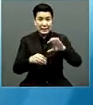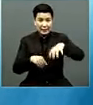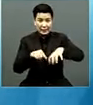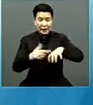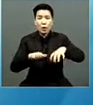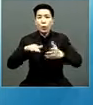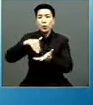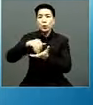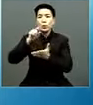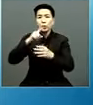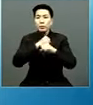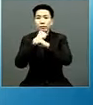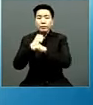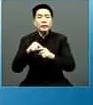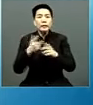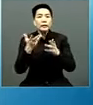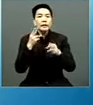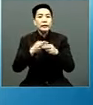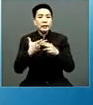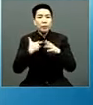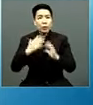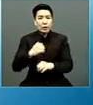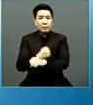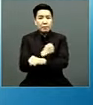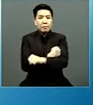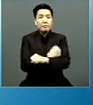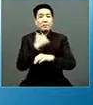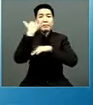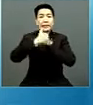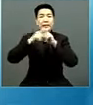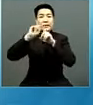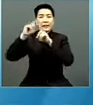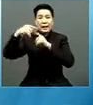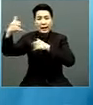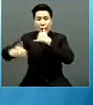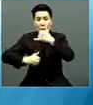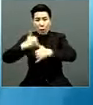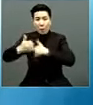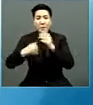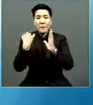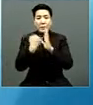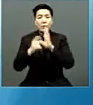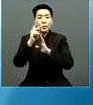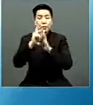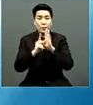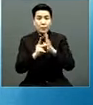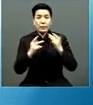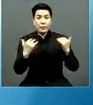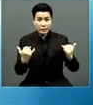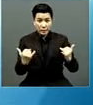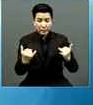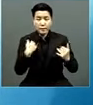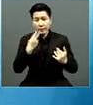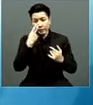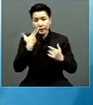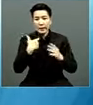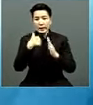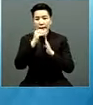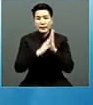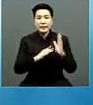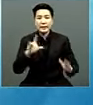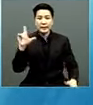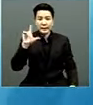ศูนย์กักกันที่มีแรงงานต่างชาติที่เข้าเมืองอย่างผิดกฎหมายนะครับจะเป็นป้ายสีเหลื